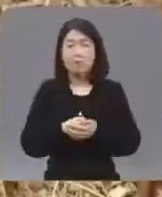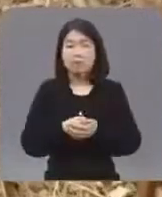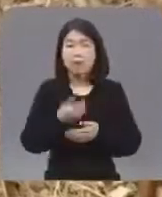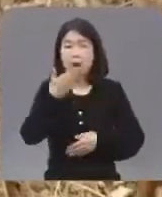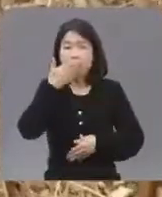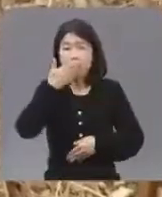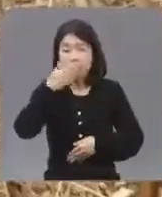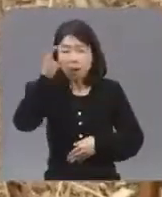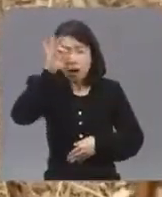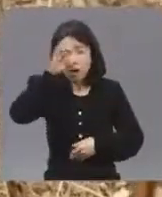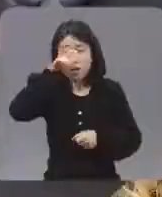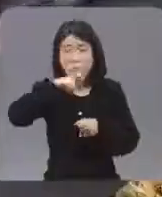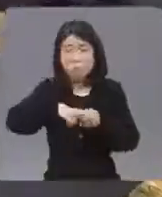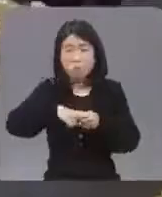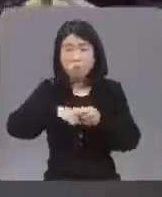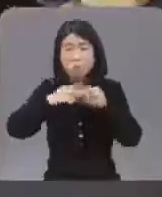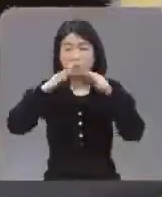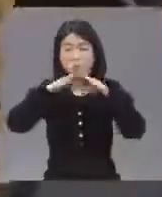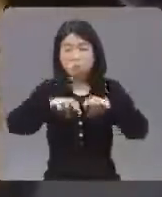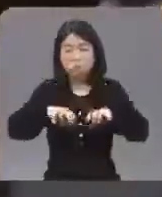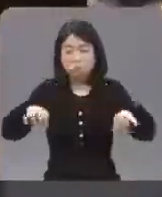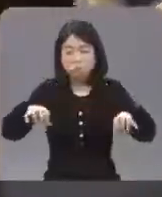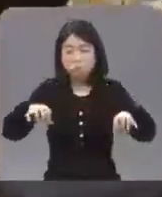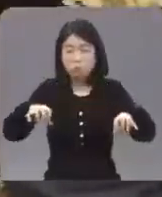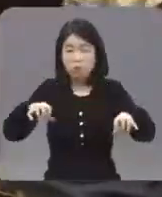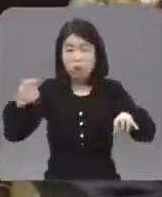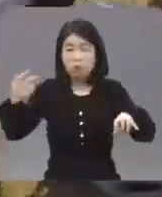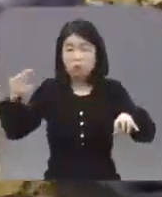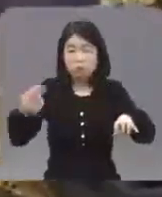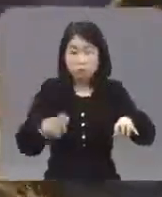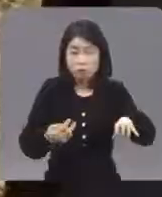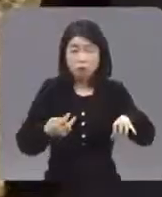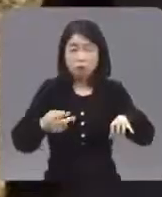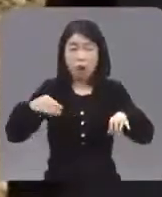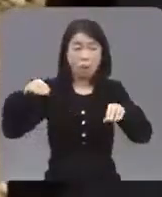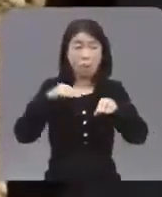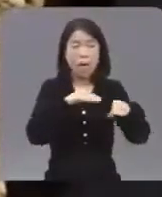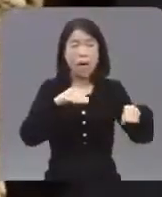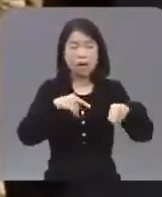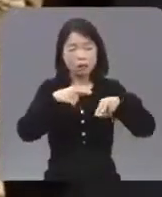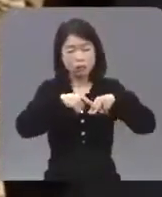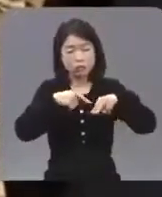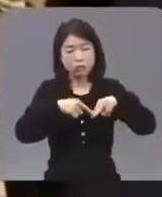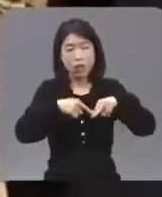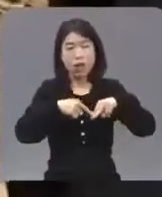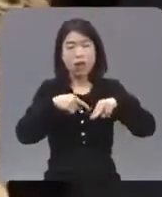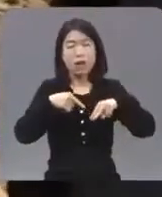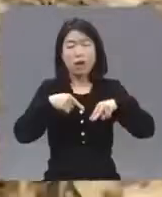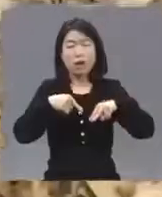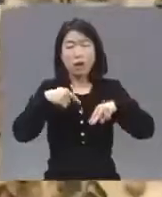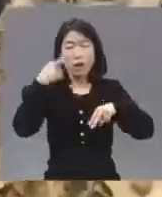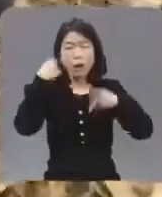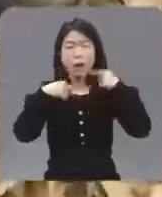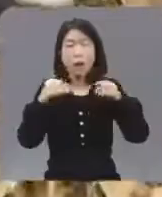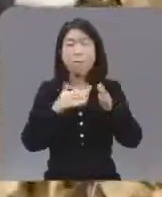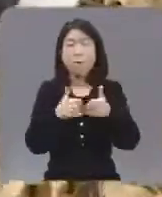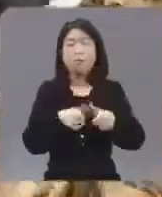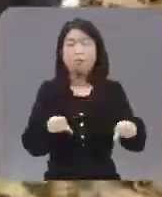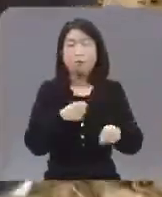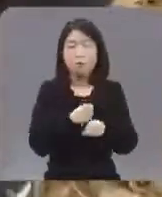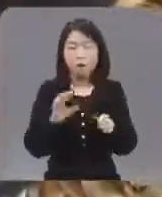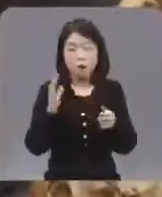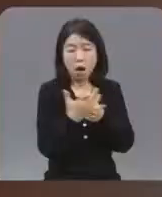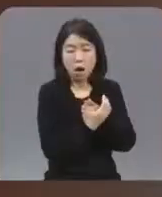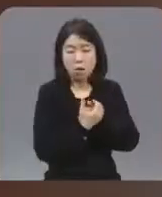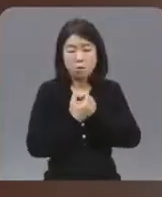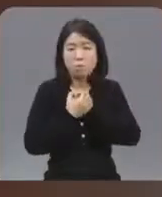먹잇감을 찾으러 민가로 내려왔다 차에 치여 두 다리가 부러졌습니다. 한 남성이 다가가 고라니를 포대로 감싸